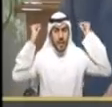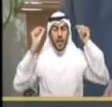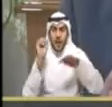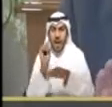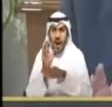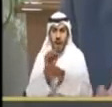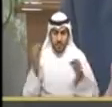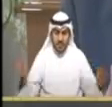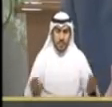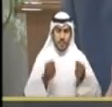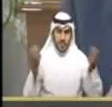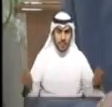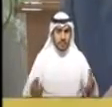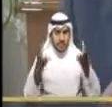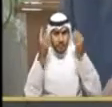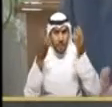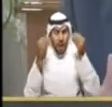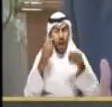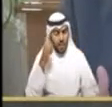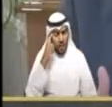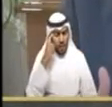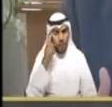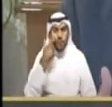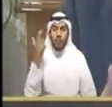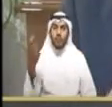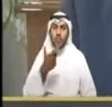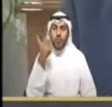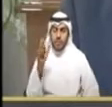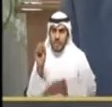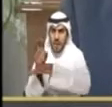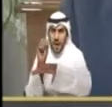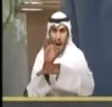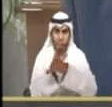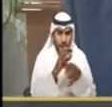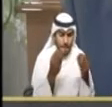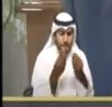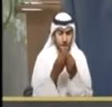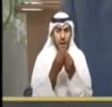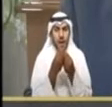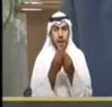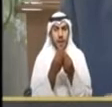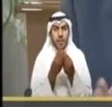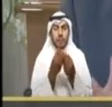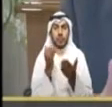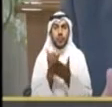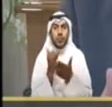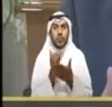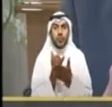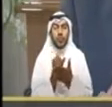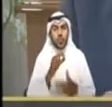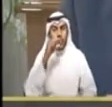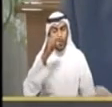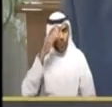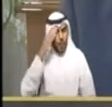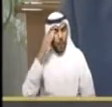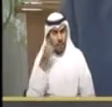تأهيلهم وتدريبهم، لهم مشرفة إدارية طبعا تحت إشراف طبيب متخصص